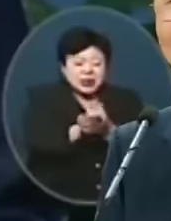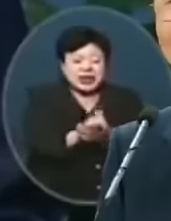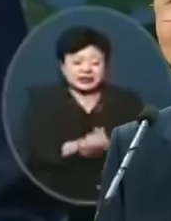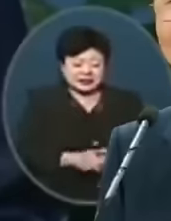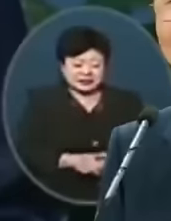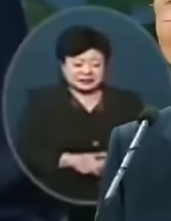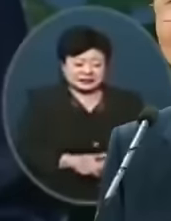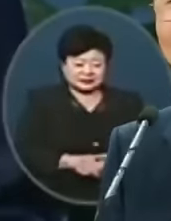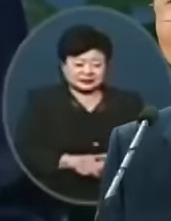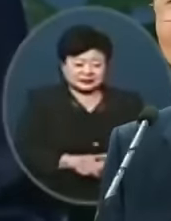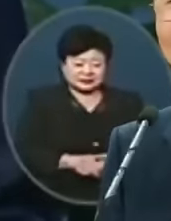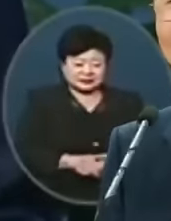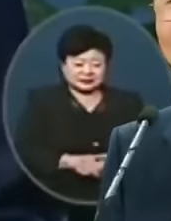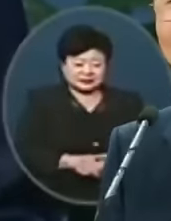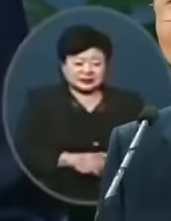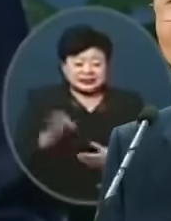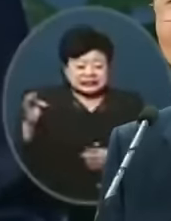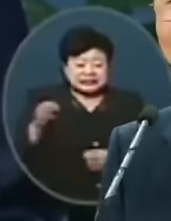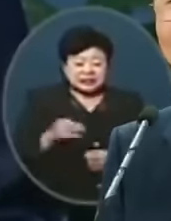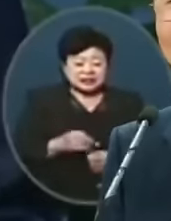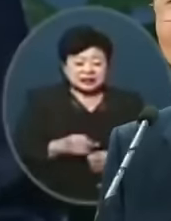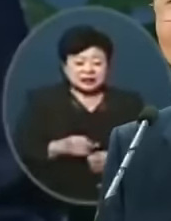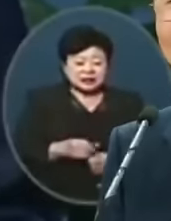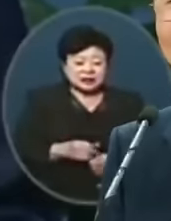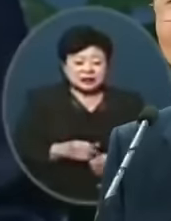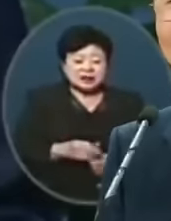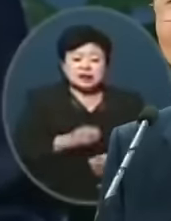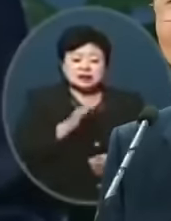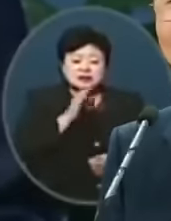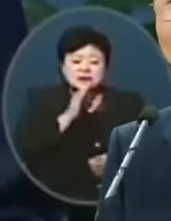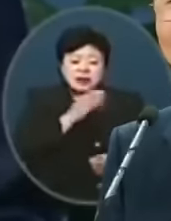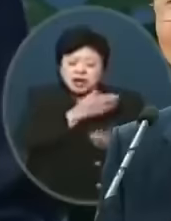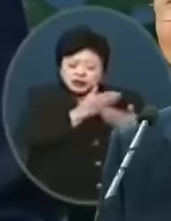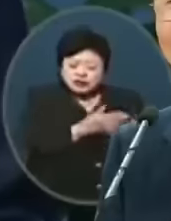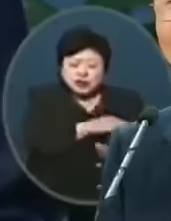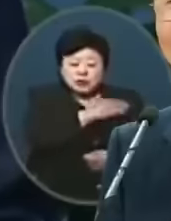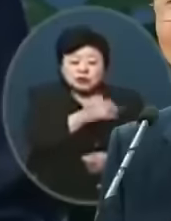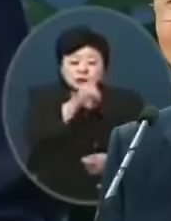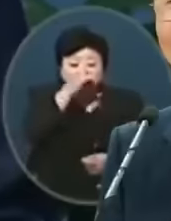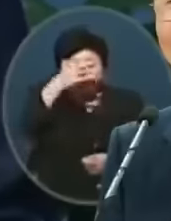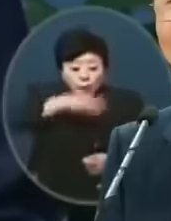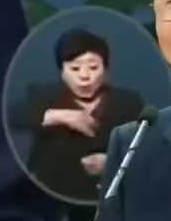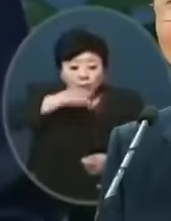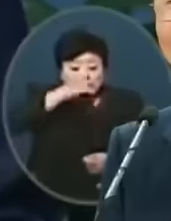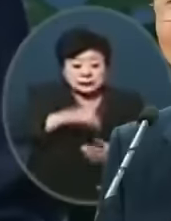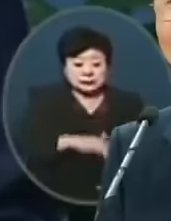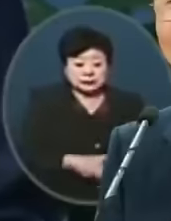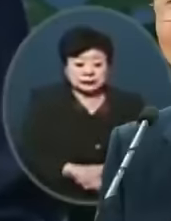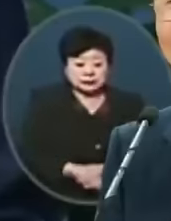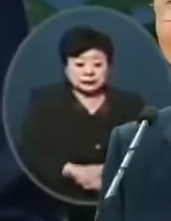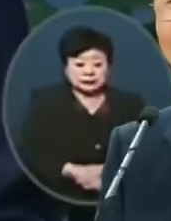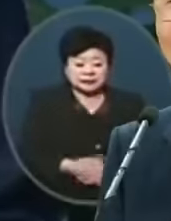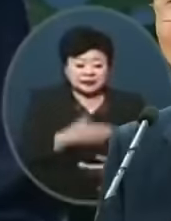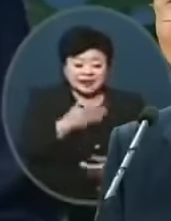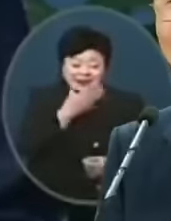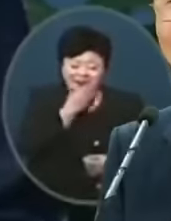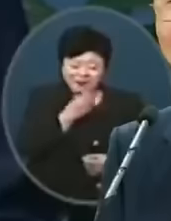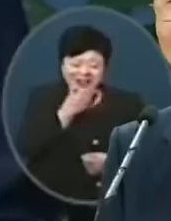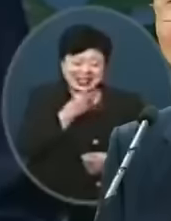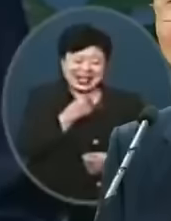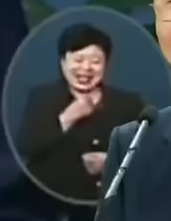내서 시인하는 것 굉장히 능력이 있고 효과가 있는 것입니다. 나는